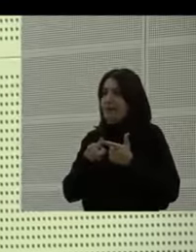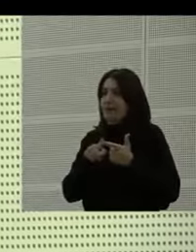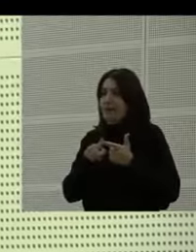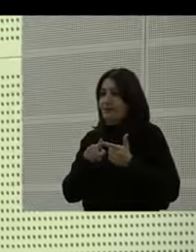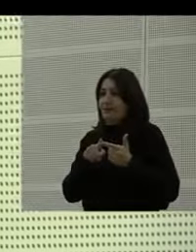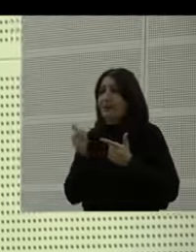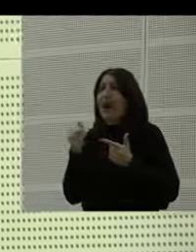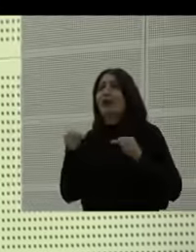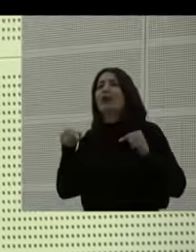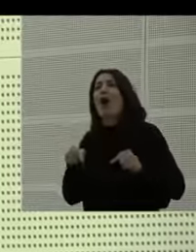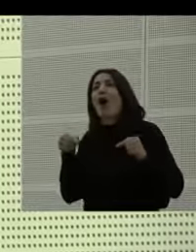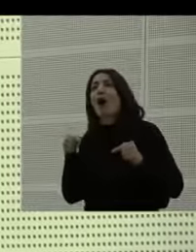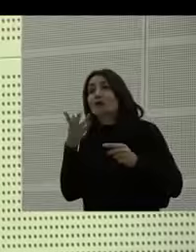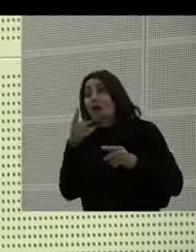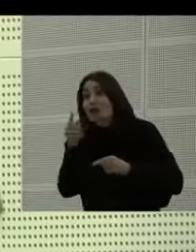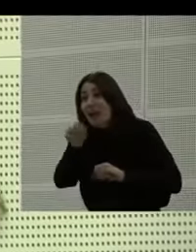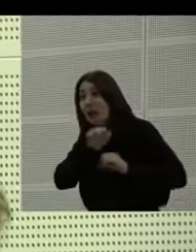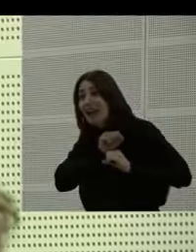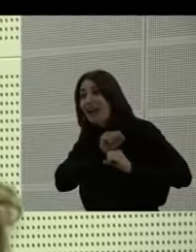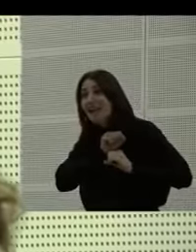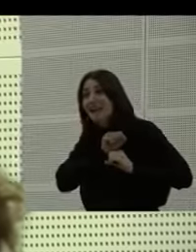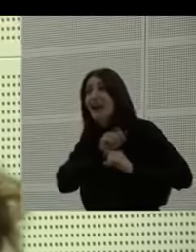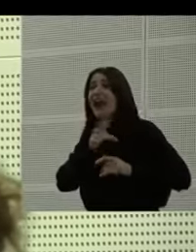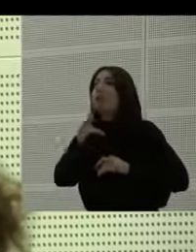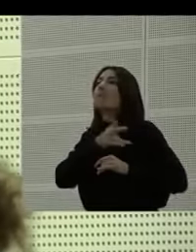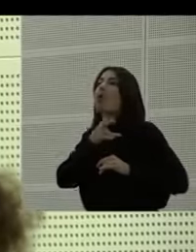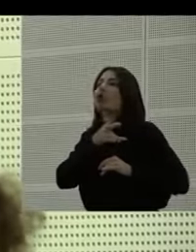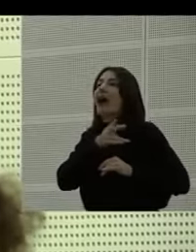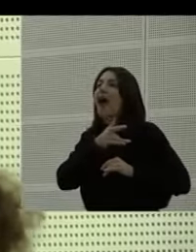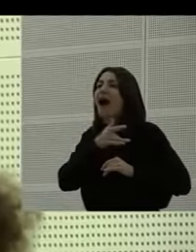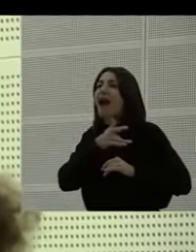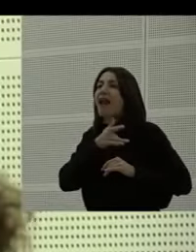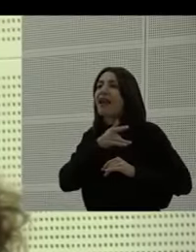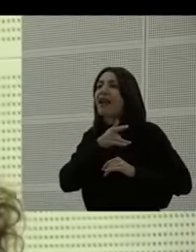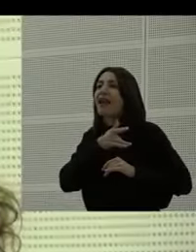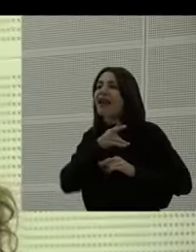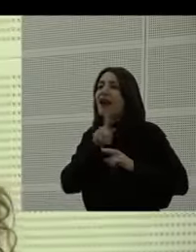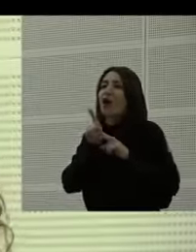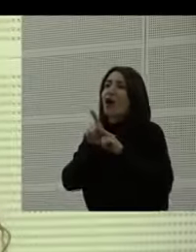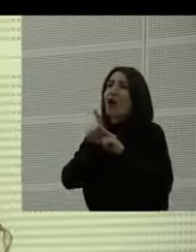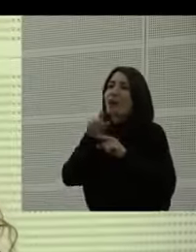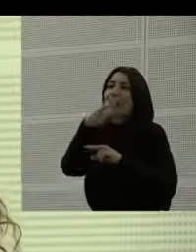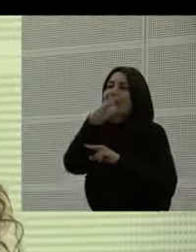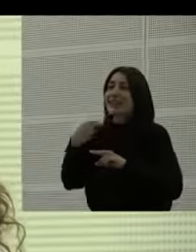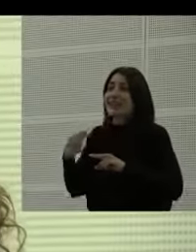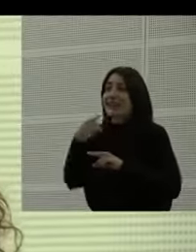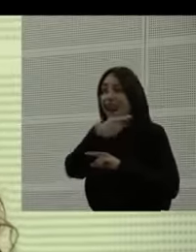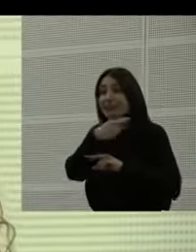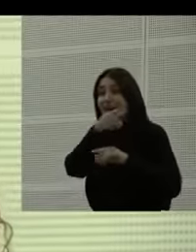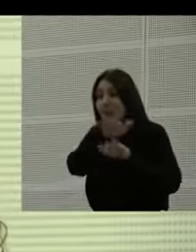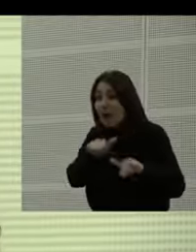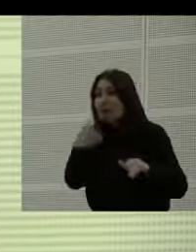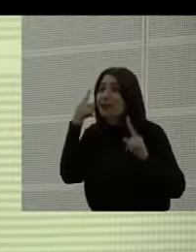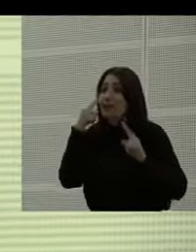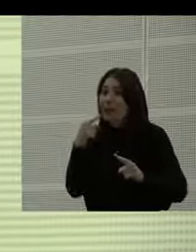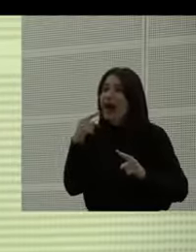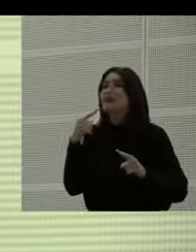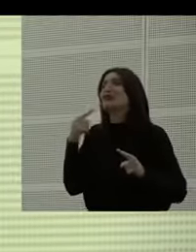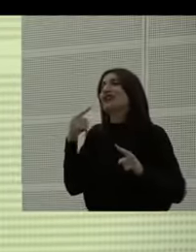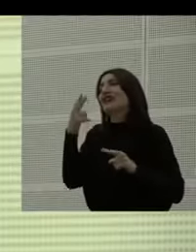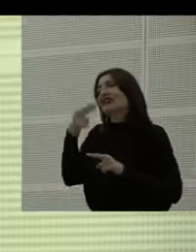ancora oggi, se vogliamo credere a questa morale, il raggiungimento dell'immortalità dell'anima di questa sirenetta diventa più lontano.